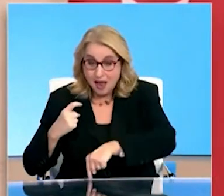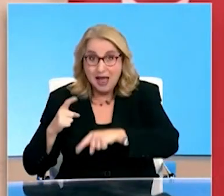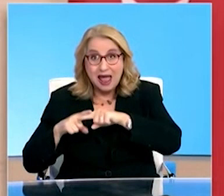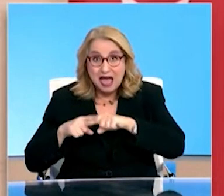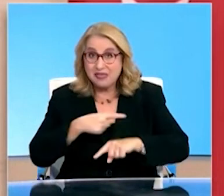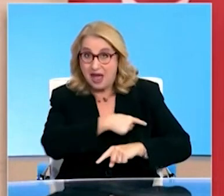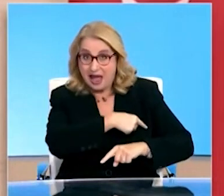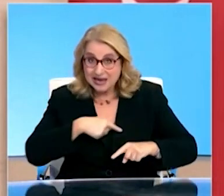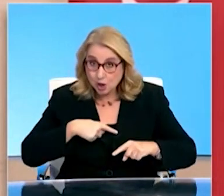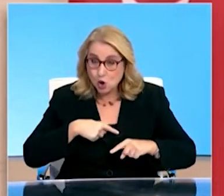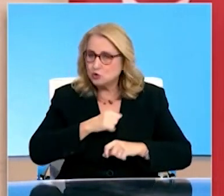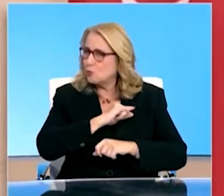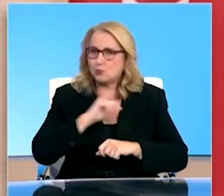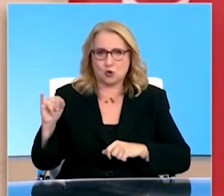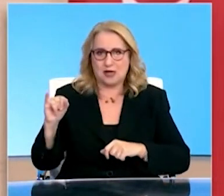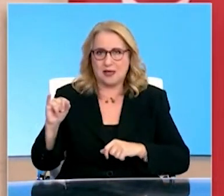αρχηγού κράτους.